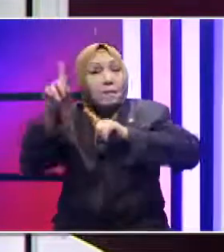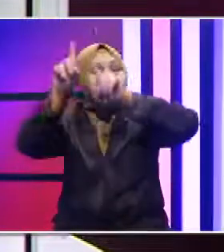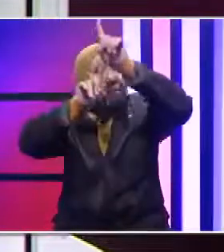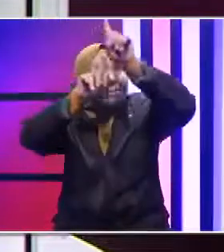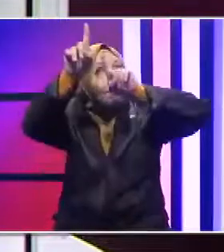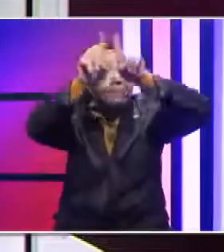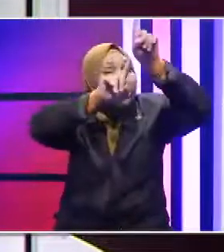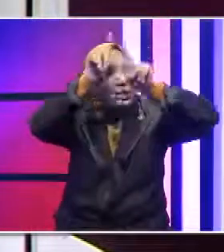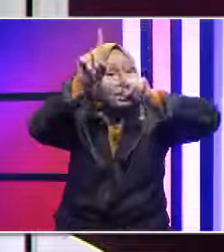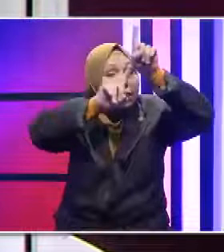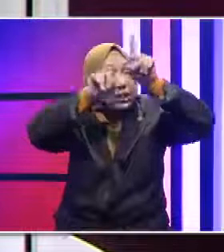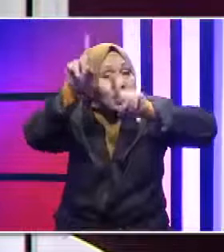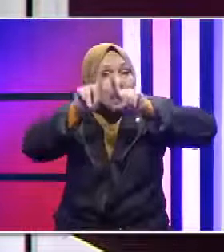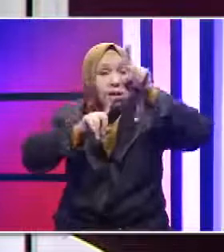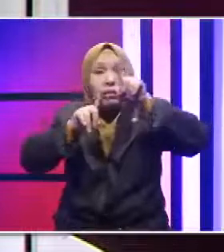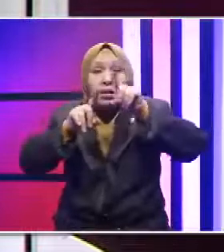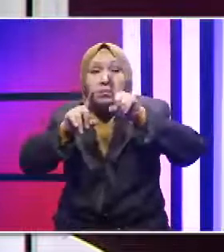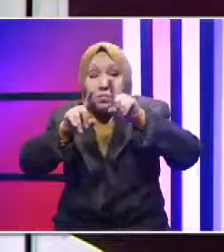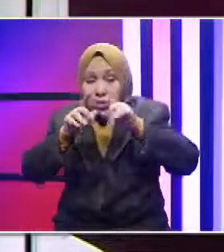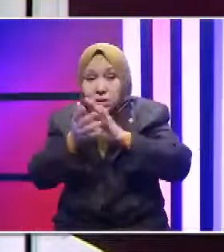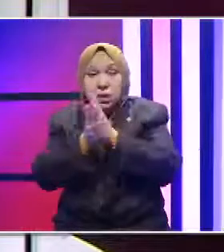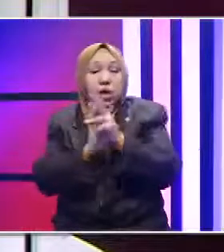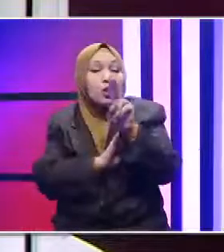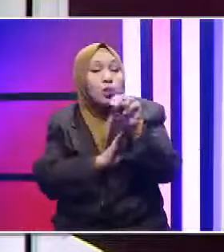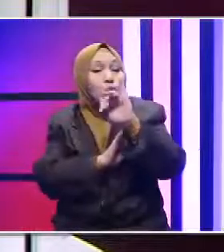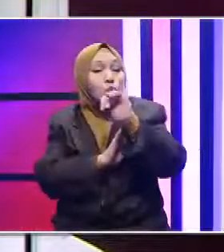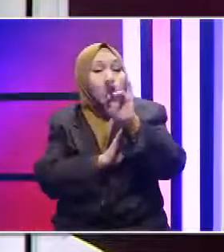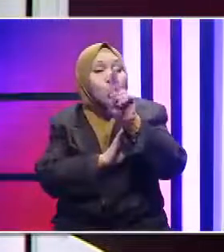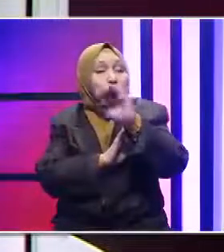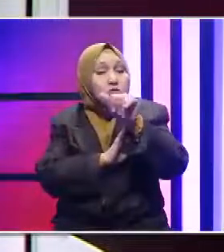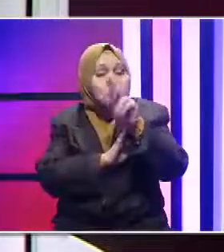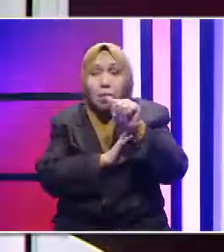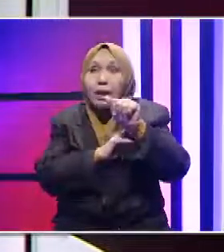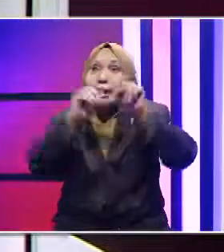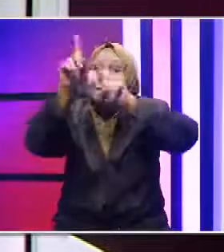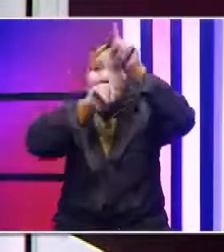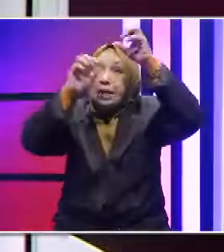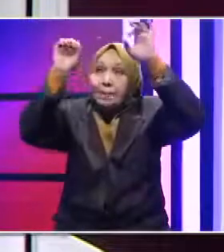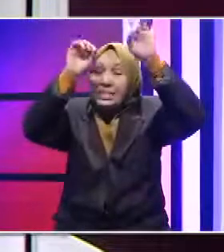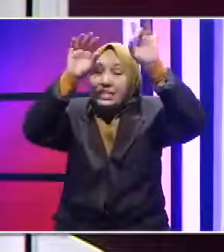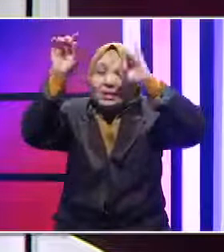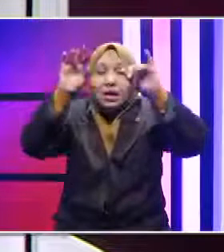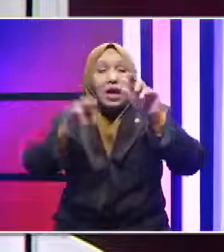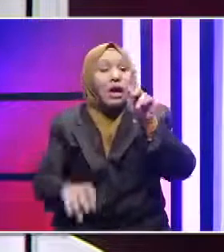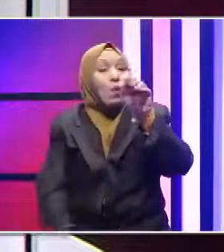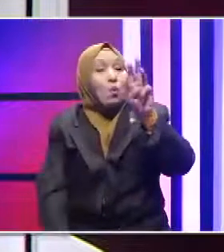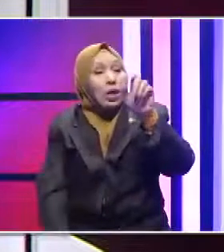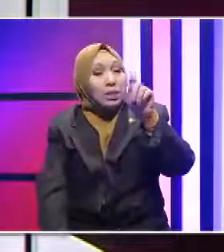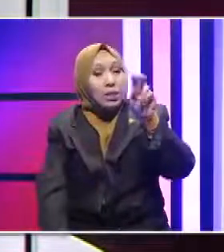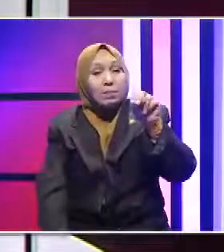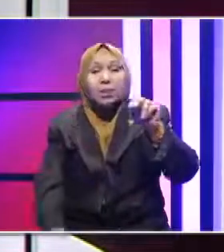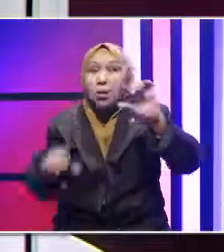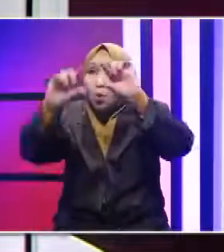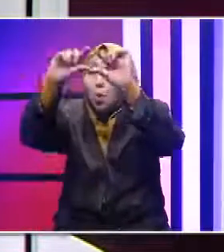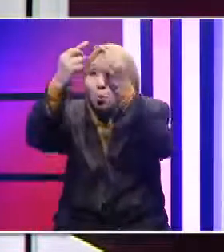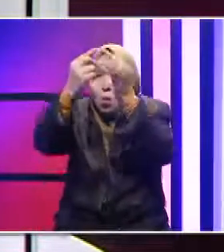bintang-bintang dalam surah At-Takwir, Allah menggunakan nujum sebenarnya. Nujum itu adalah bintang yang bercahaya. Tapi kawakib ini adalah gugusan